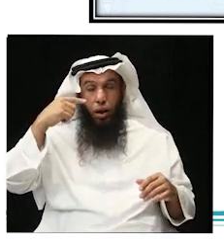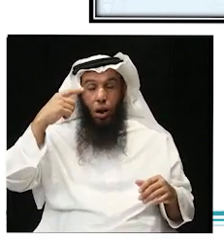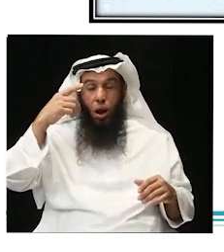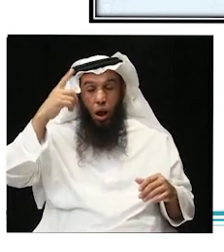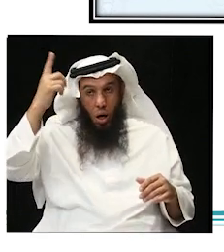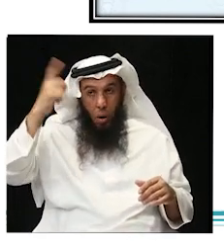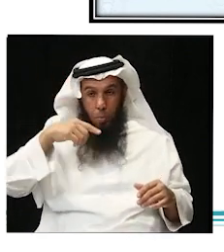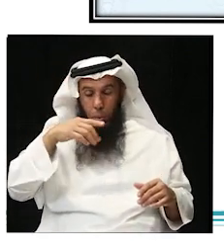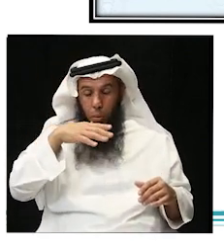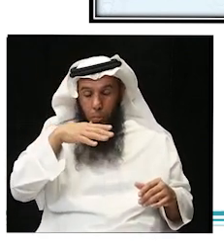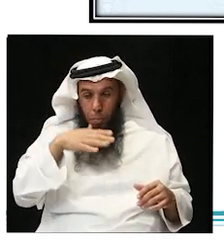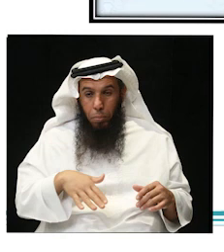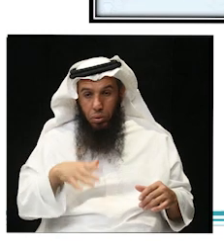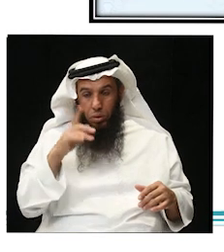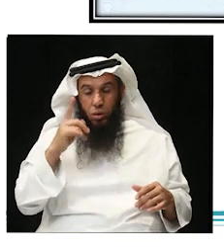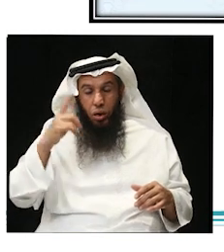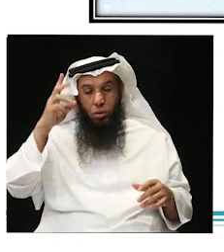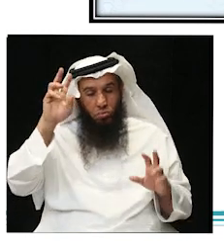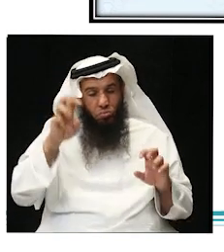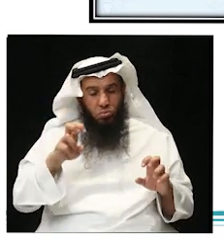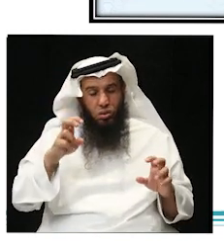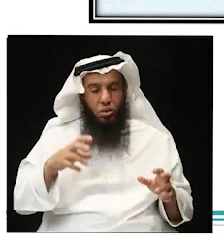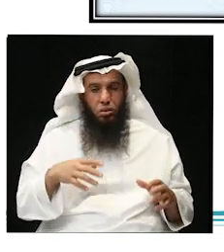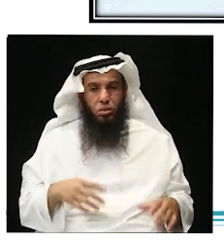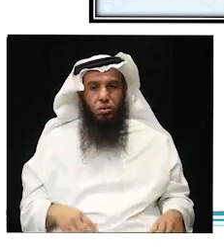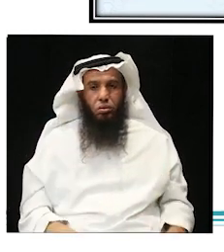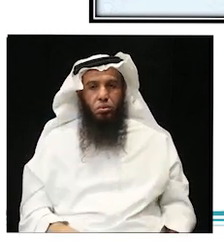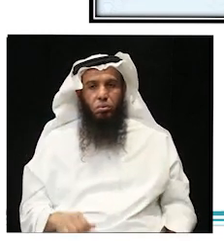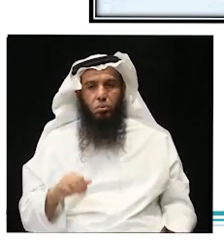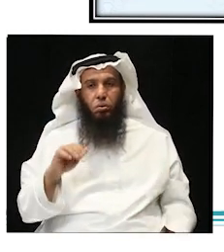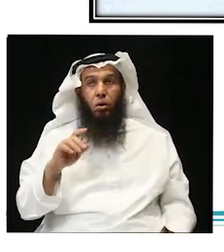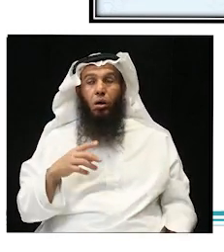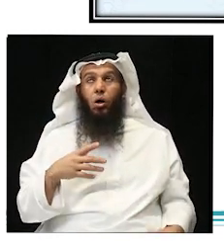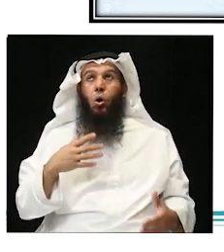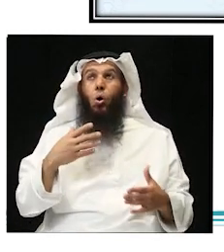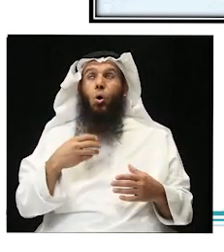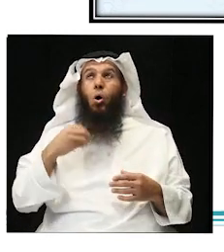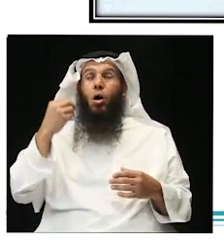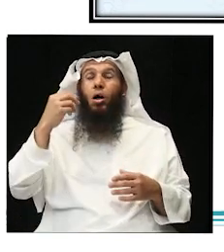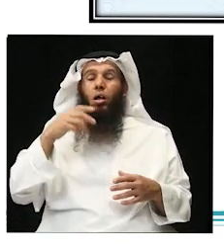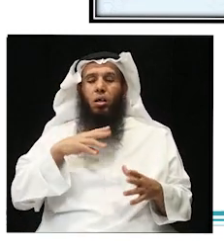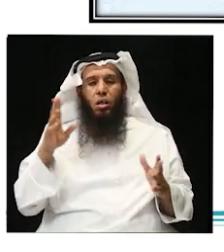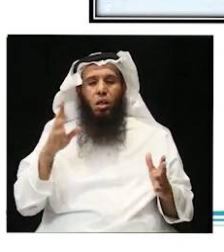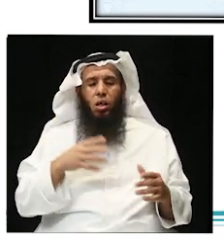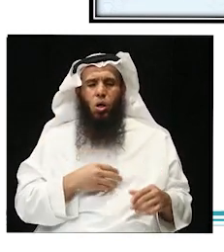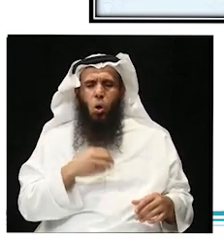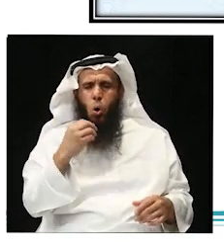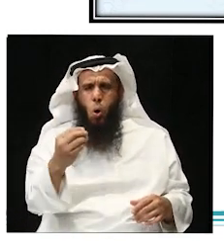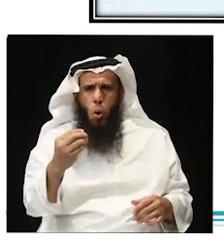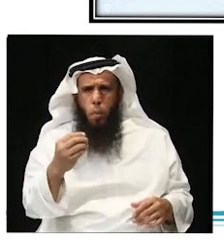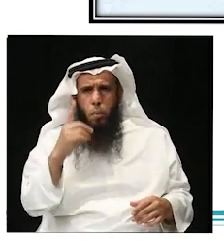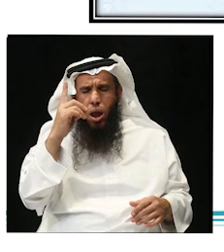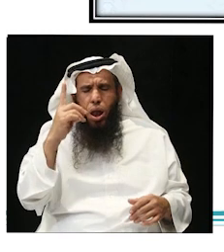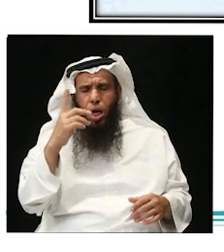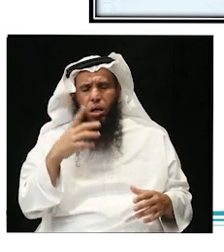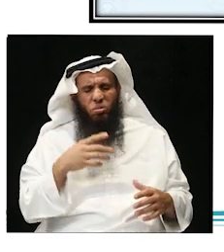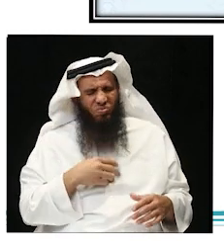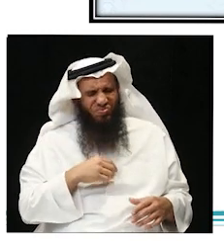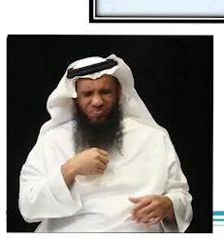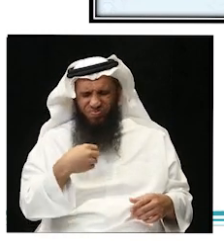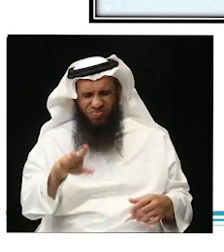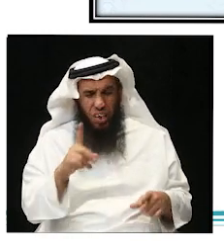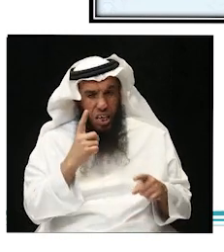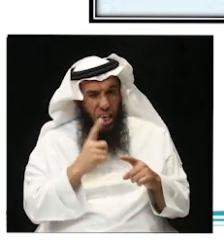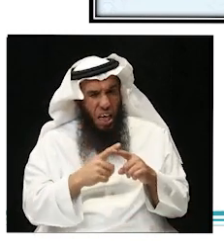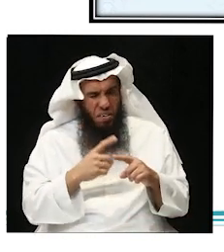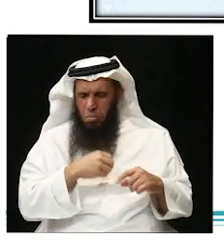وغيرهم. إذن هذا ملخص درس 50 و51. ما معنى المحبة وما علامات هذه المحبة؟ هذه أن يحب